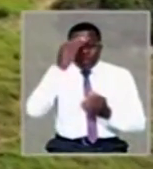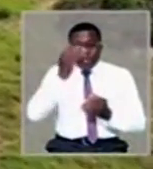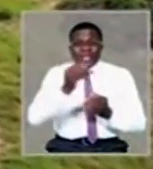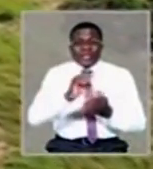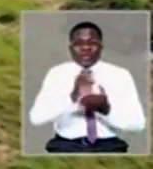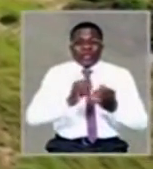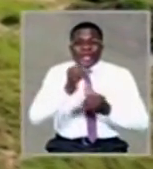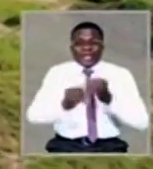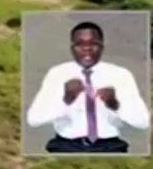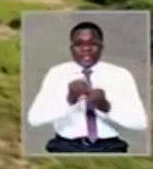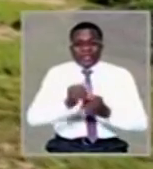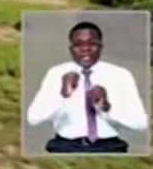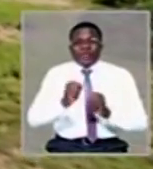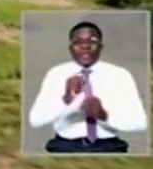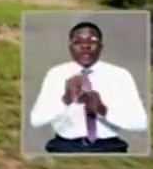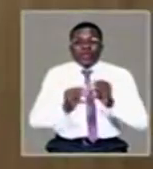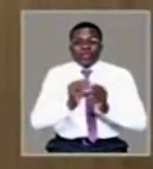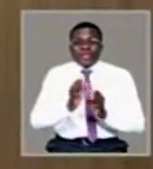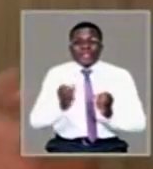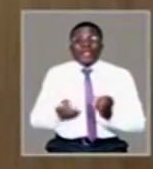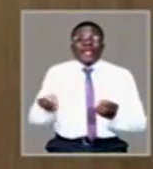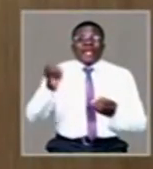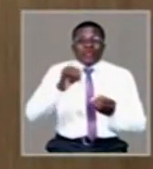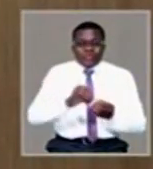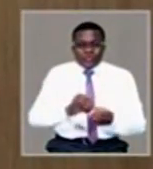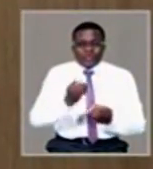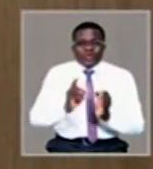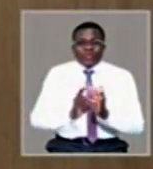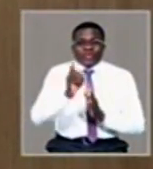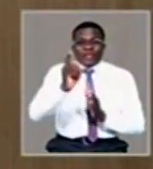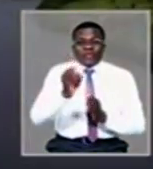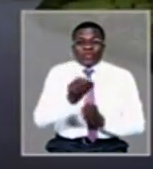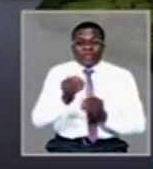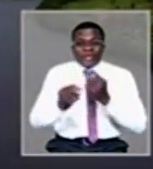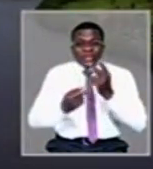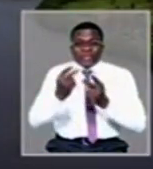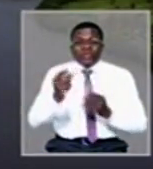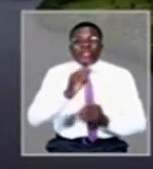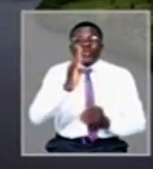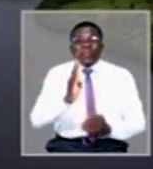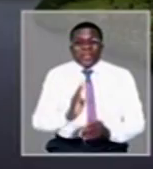internationale, pourront aller ensuite dans le monde entier et puis ensuite revenir pour développer l'industrie touristique du pays.